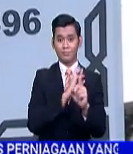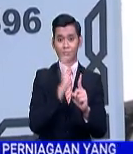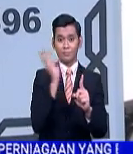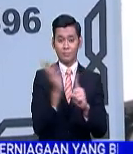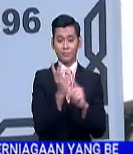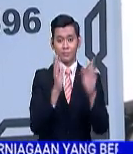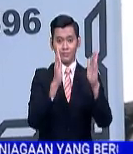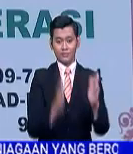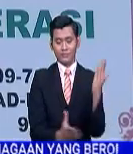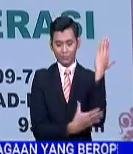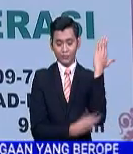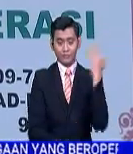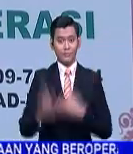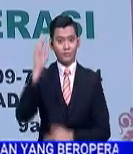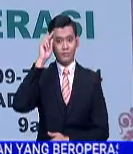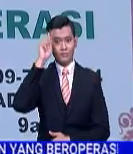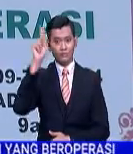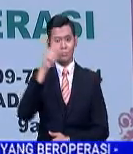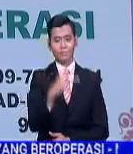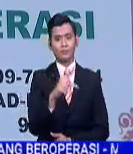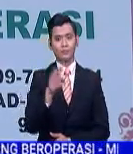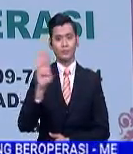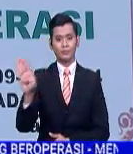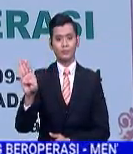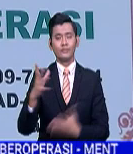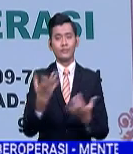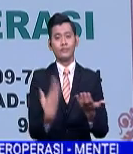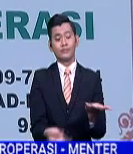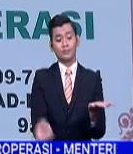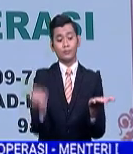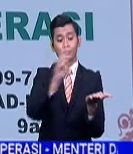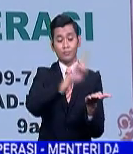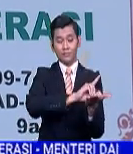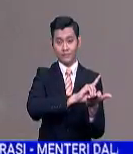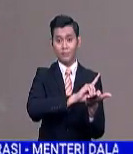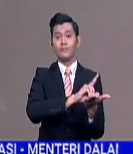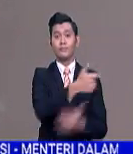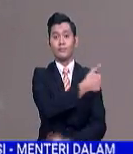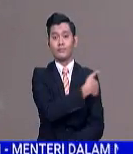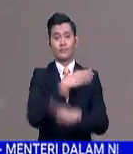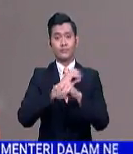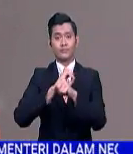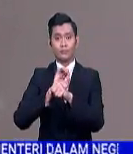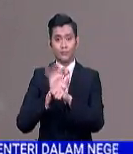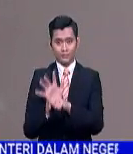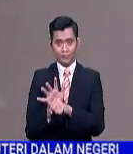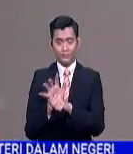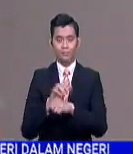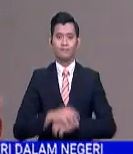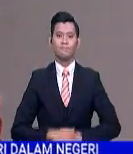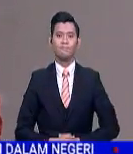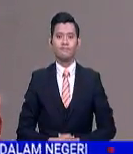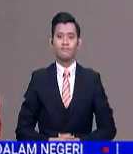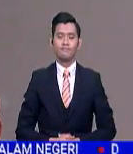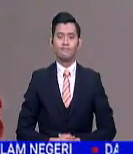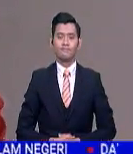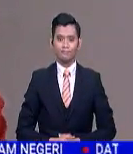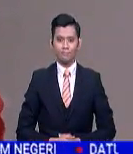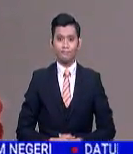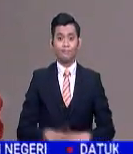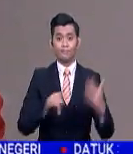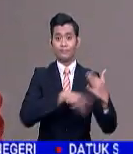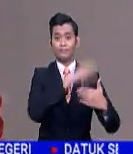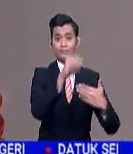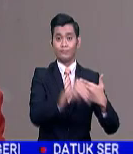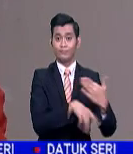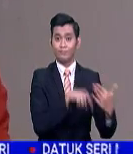Kelantan di Kota Baru untuk program daftar vaksinasi COVID-19 Kelab Kebajikan Asnaf Kelantan. Dan untuk program